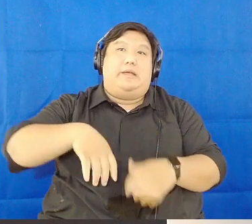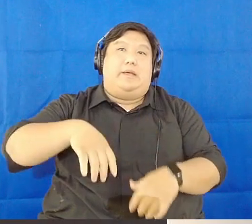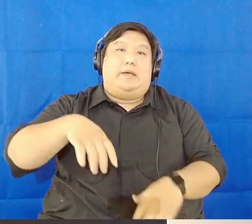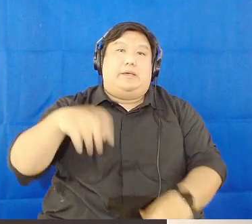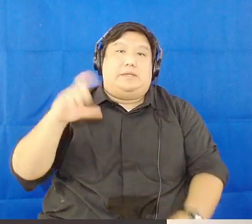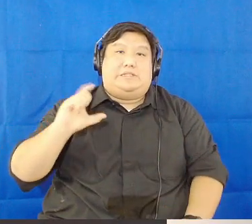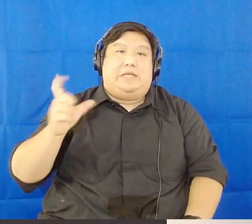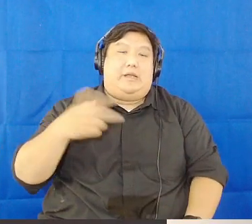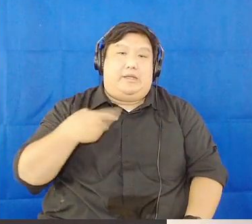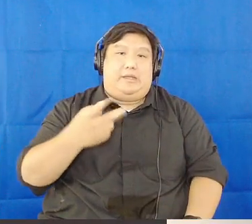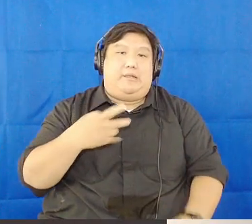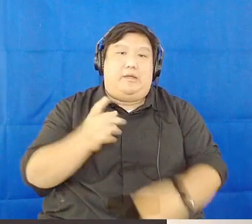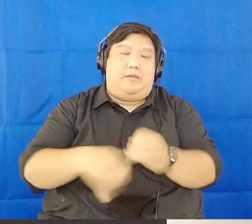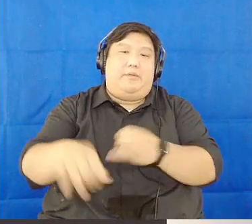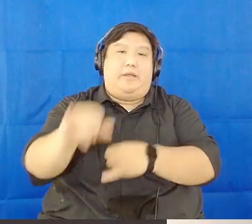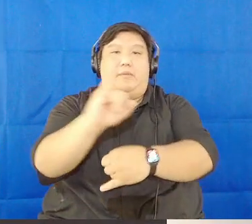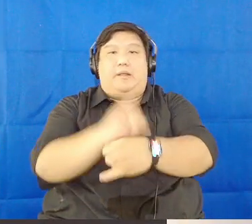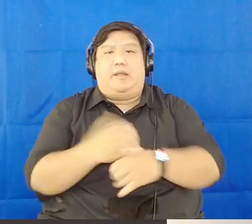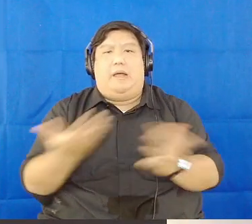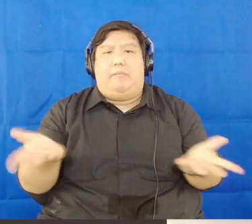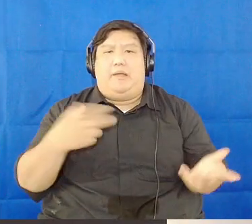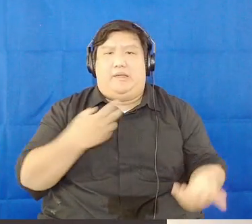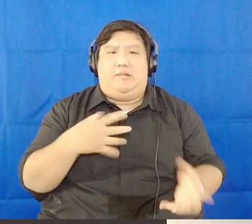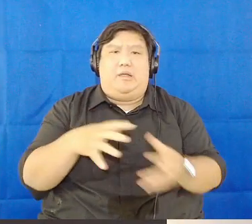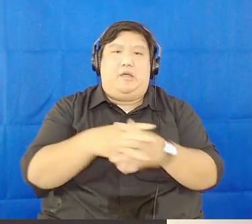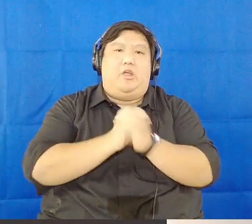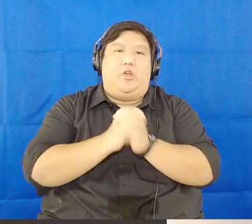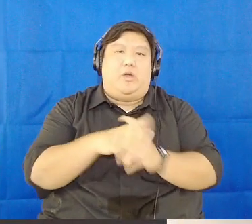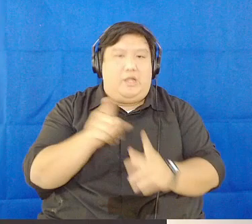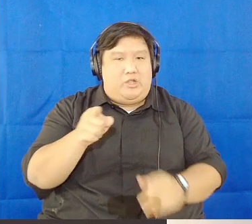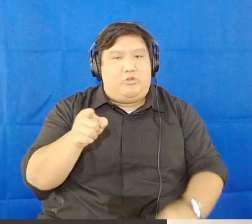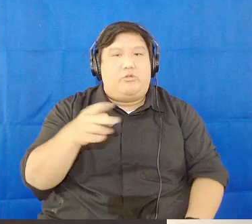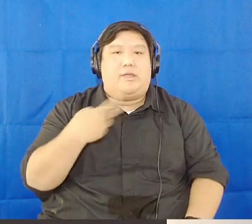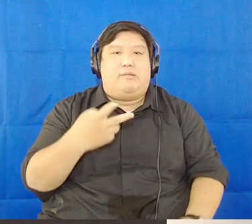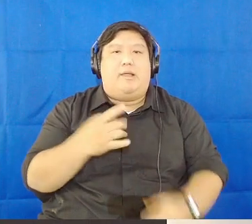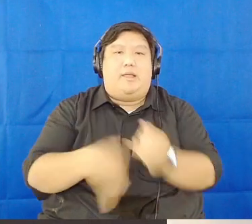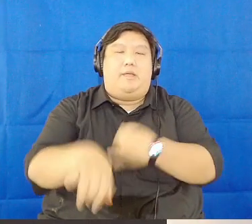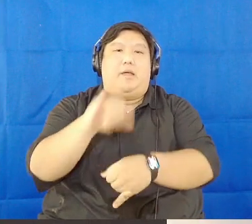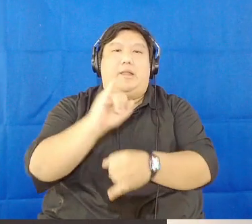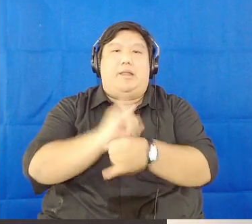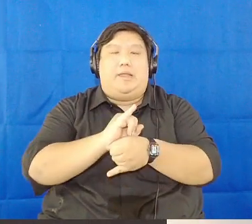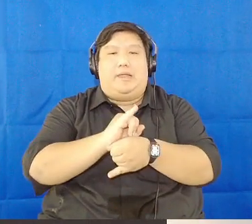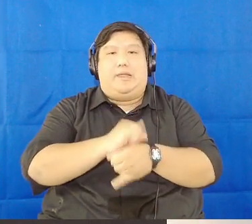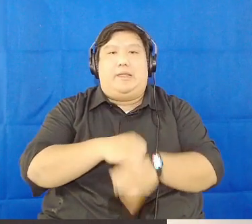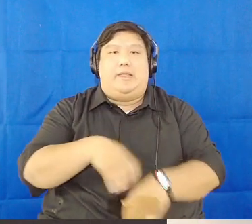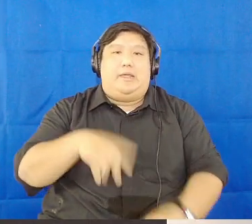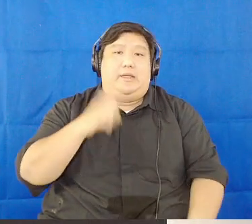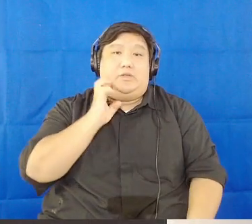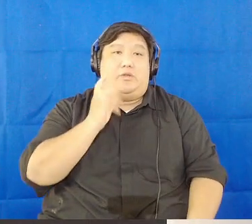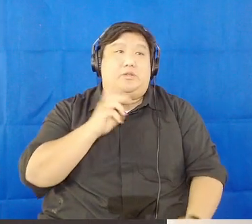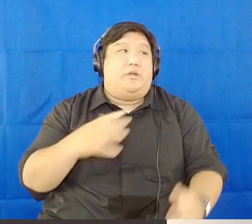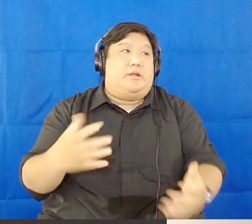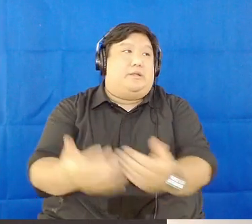kita doakan itu yang kita imani. Nah, saudara-saudari yang terkasih, kalau